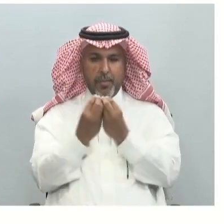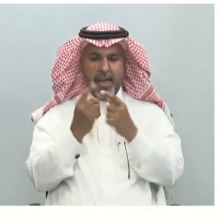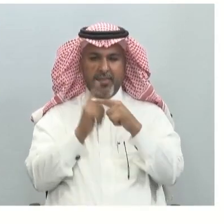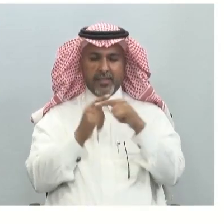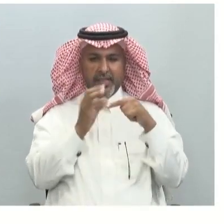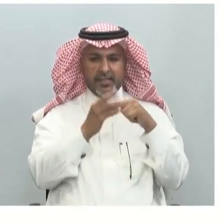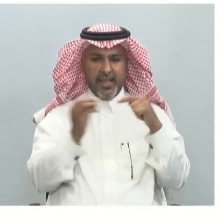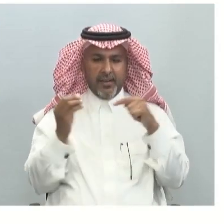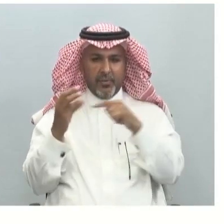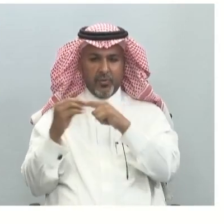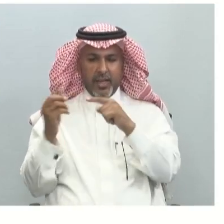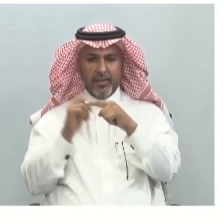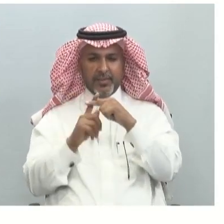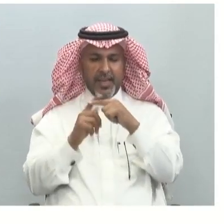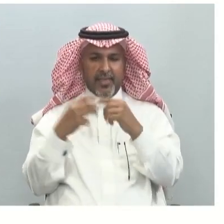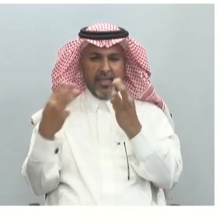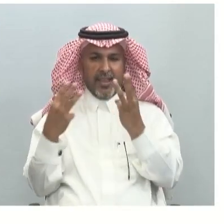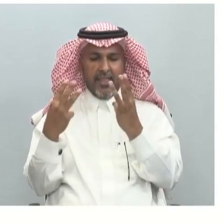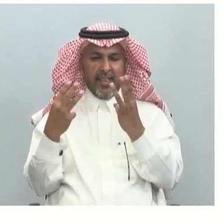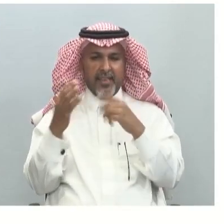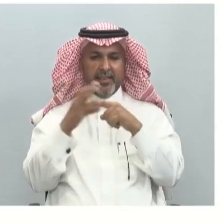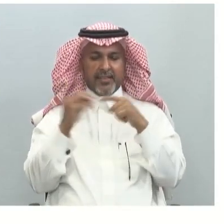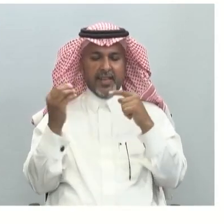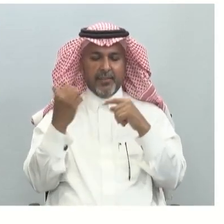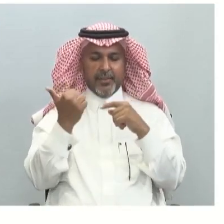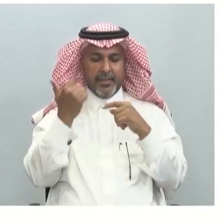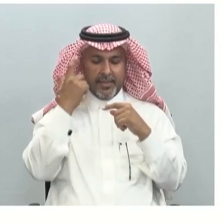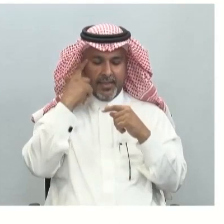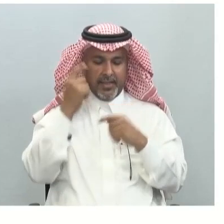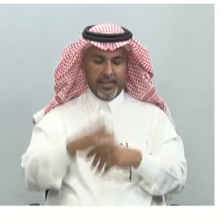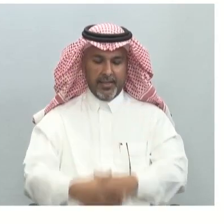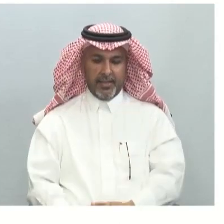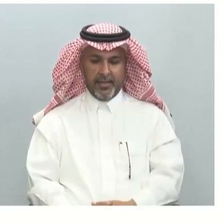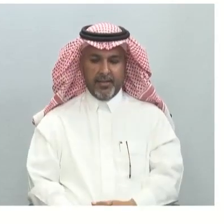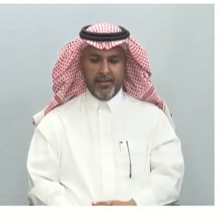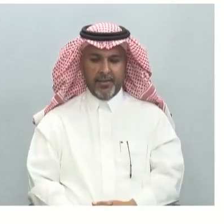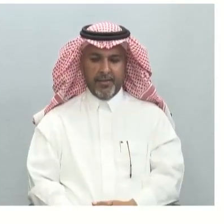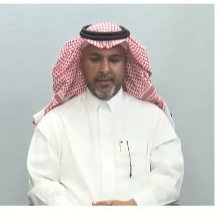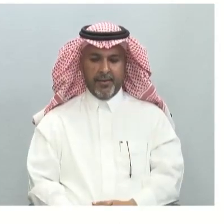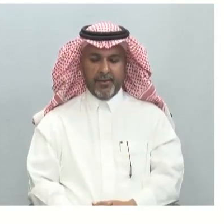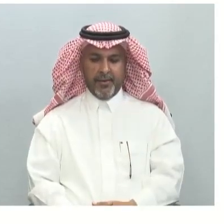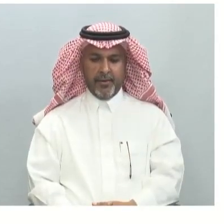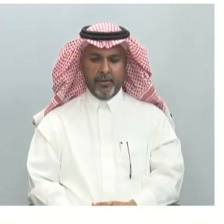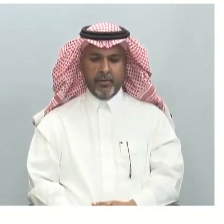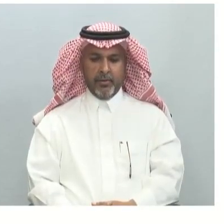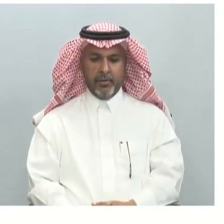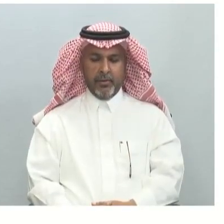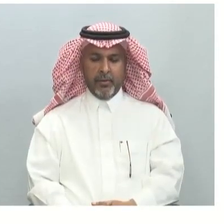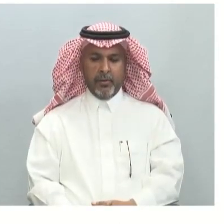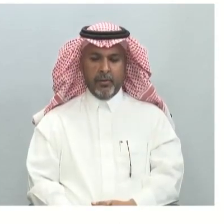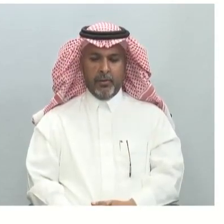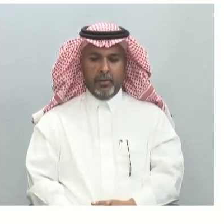نفسي عددين حاصل ضربهم تسعه حاصل ضربهم موجب على طول يجي في بالي شقين